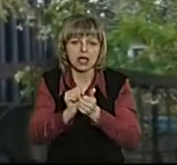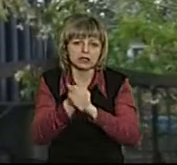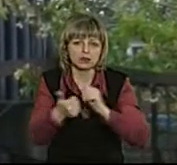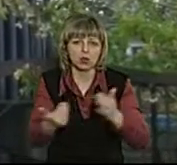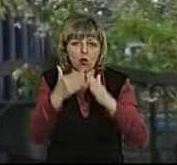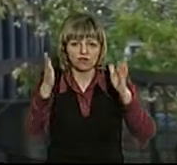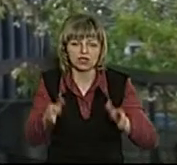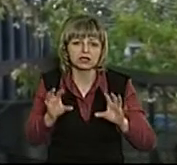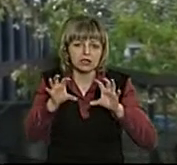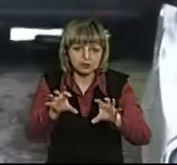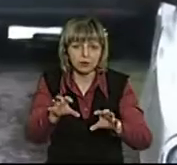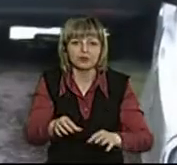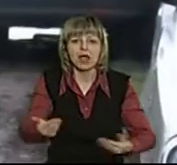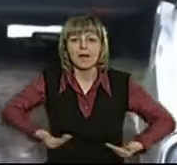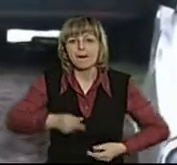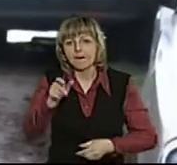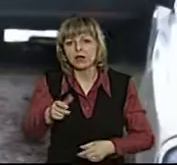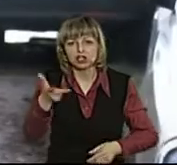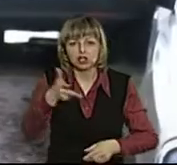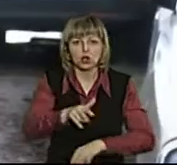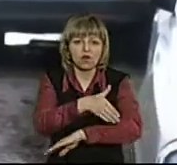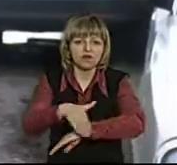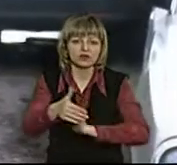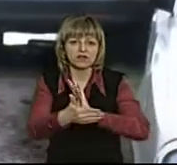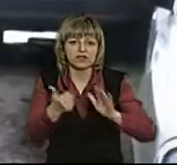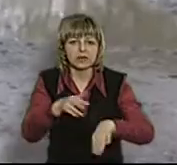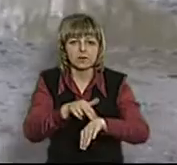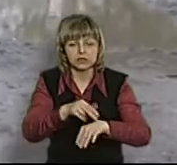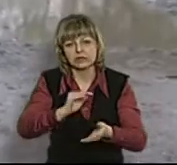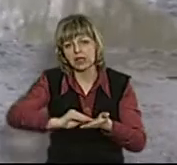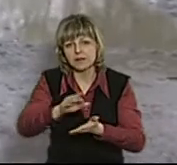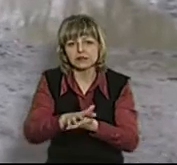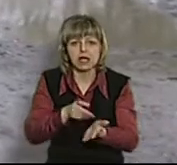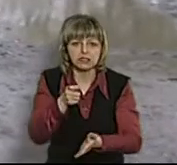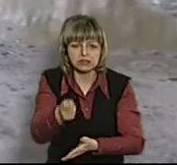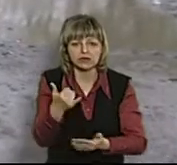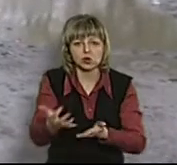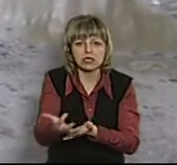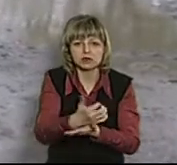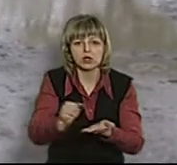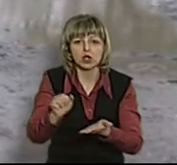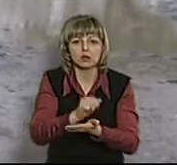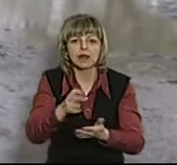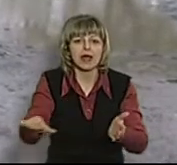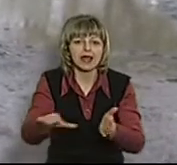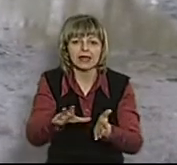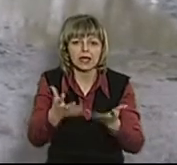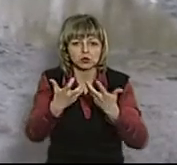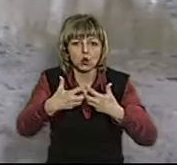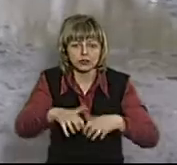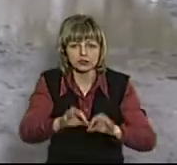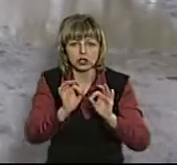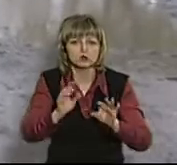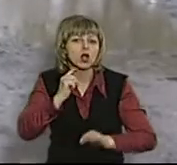трансформатор. Мешканці трьох вулиць учора викликали поліцію та написали заяви. Сьогодні збирають документи на електроприлади, розповів